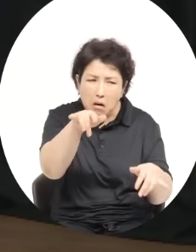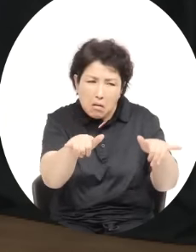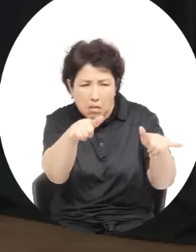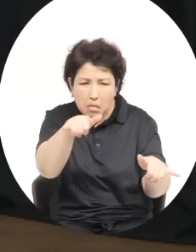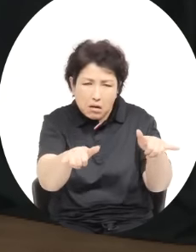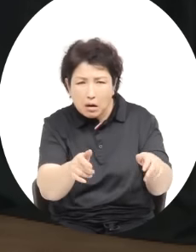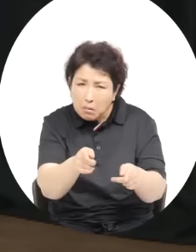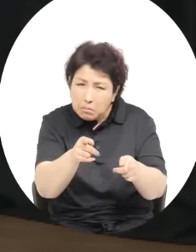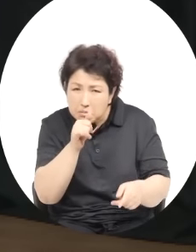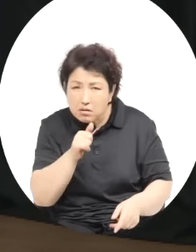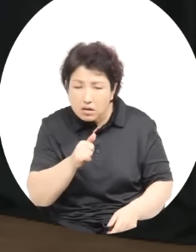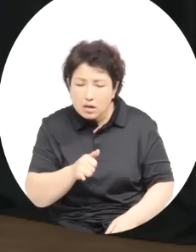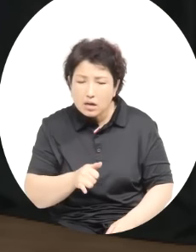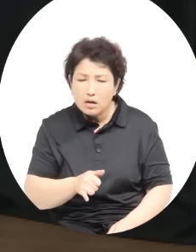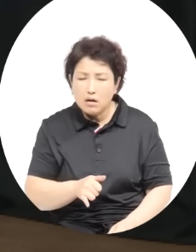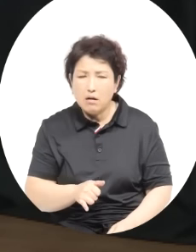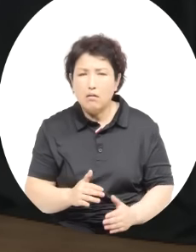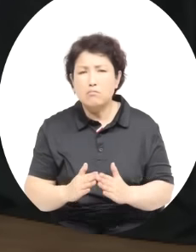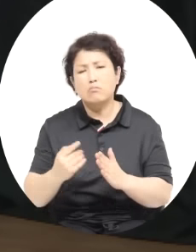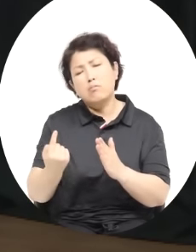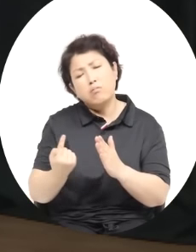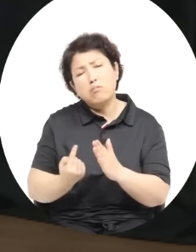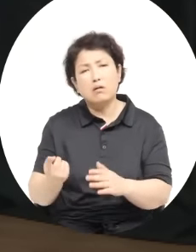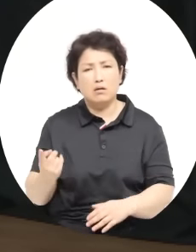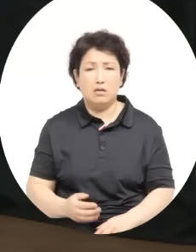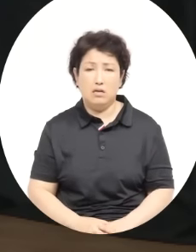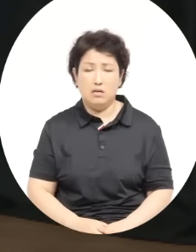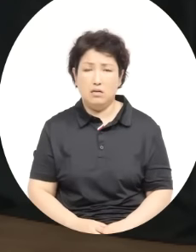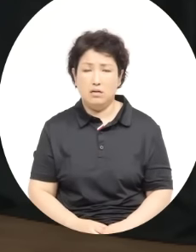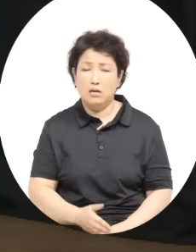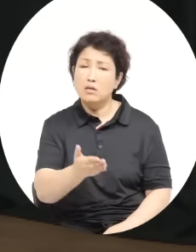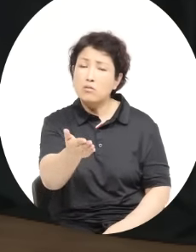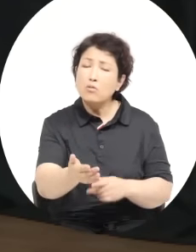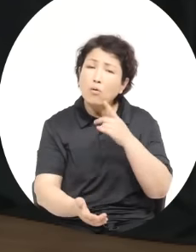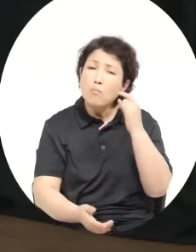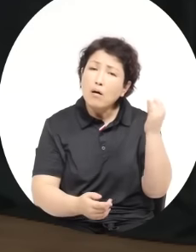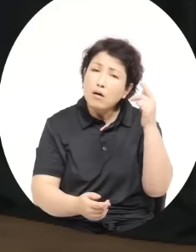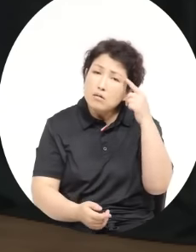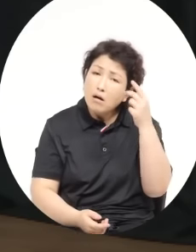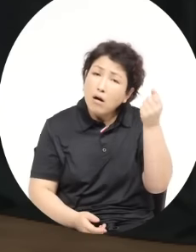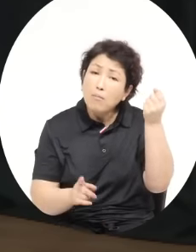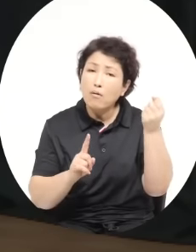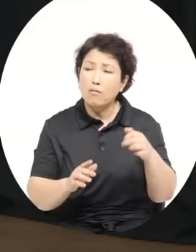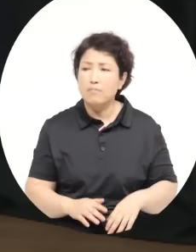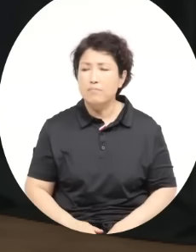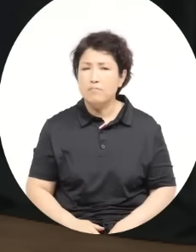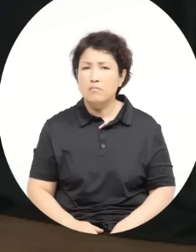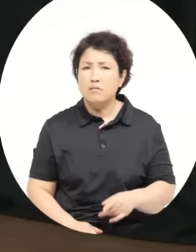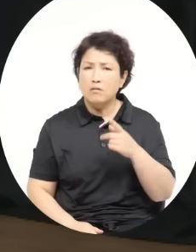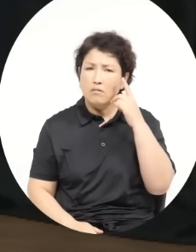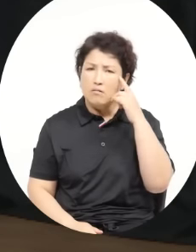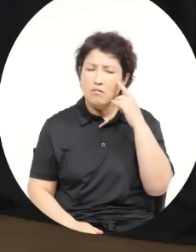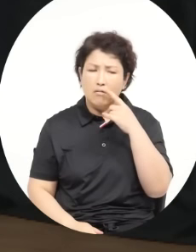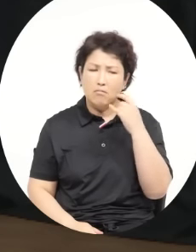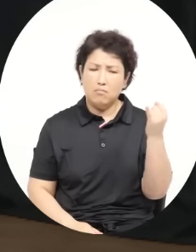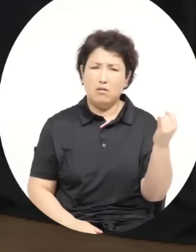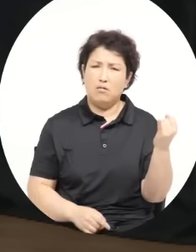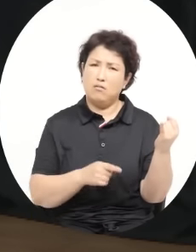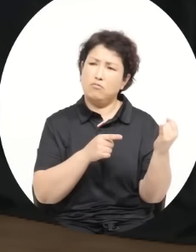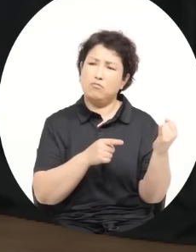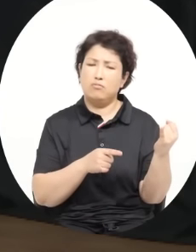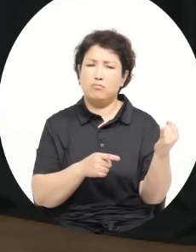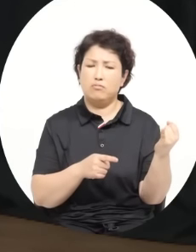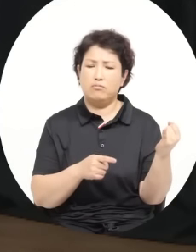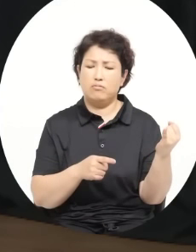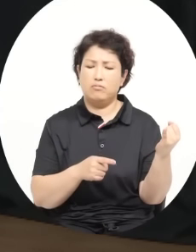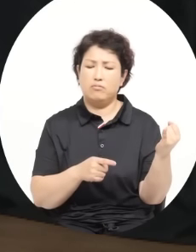식으로 찾아오시는 거죠. 거기에 대해서 엄마는 어떻게 생각해요? 엄마도 전혀 아니라고 하는데